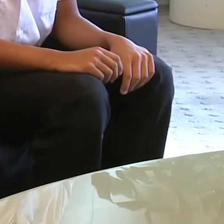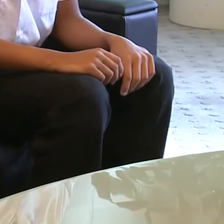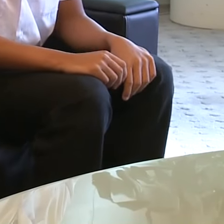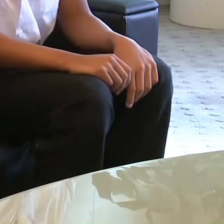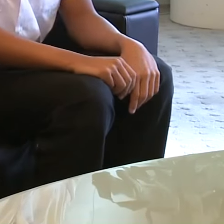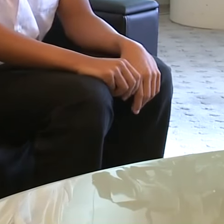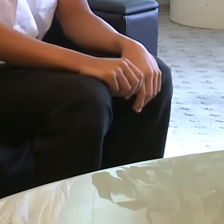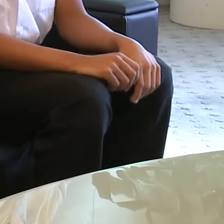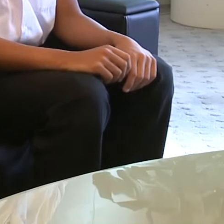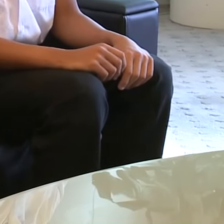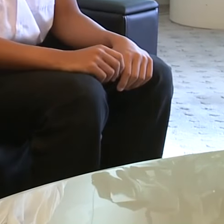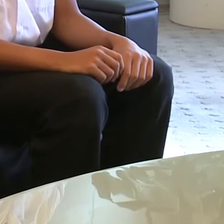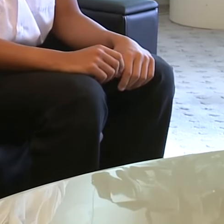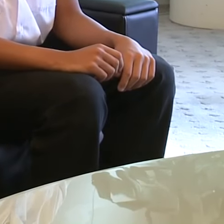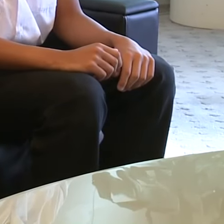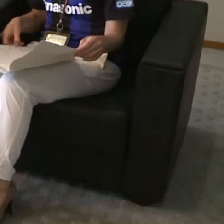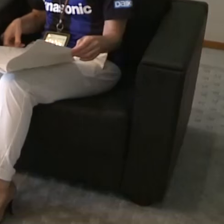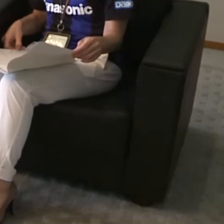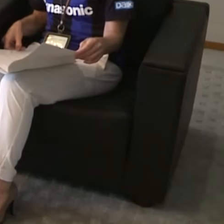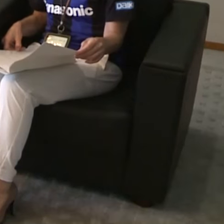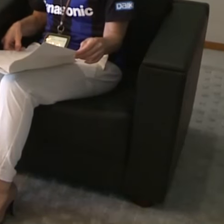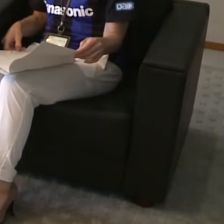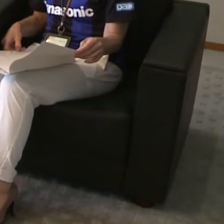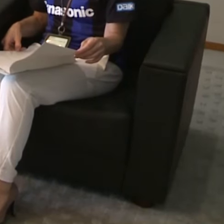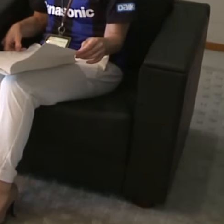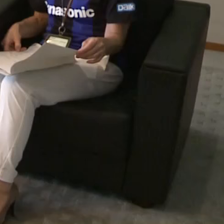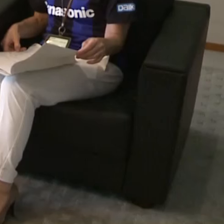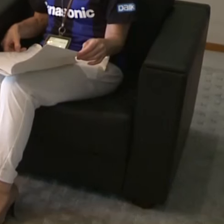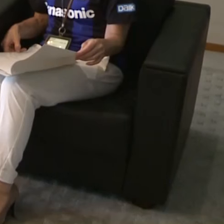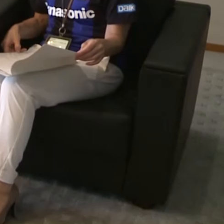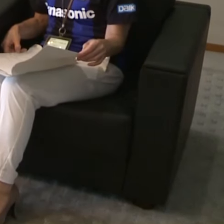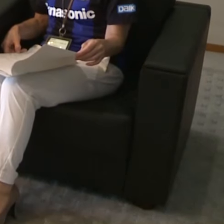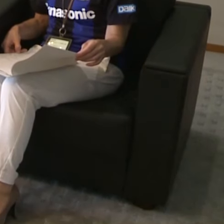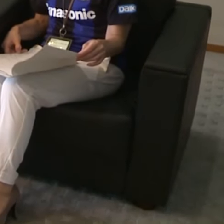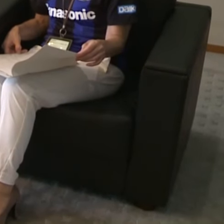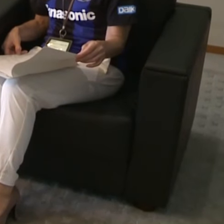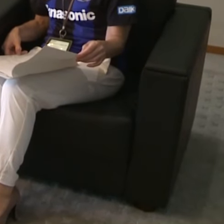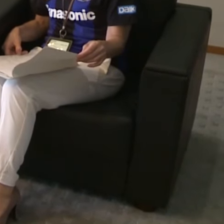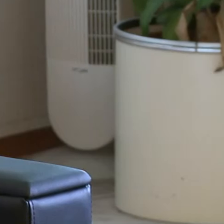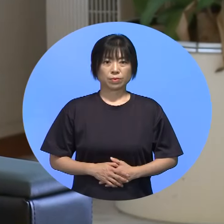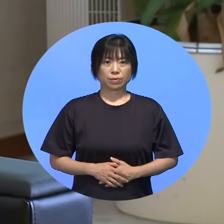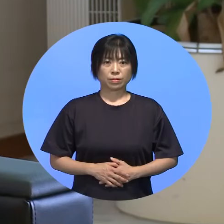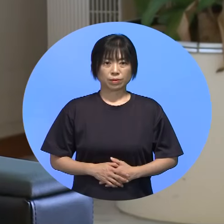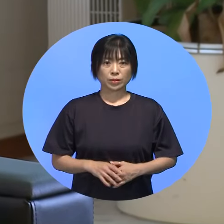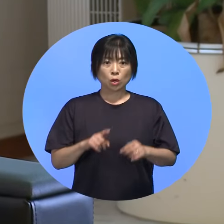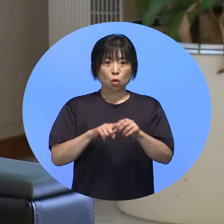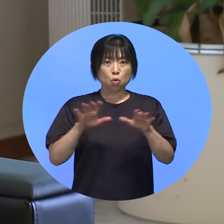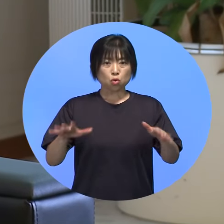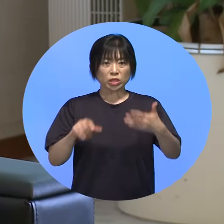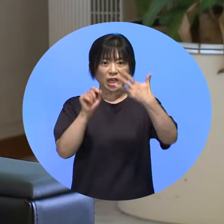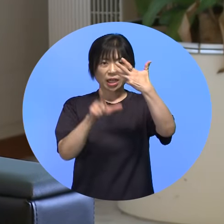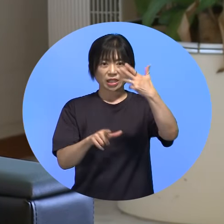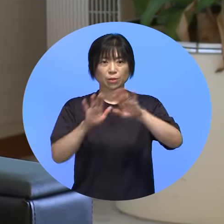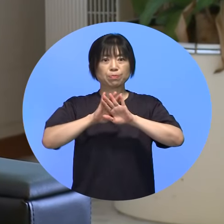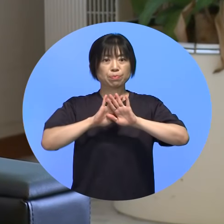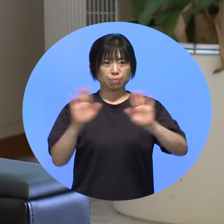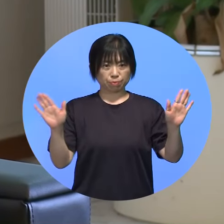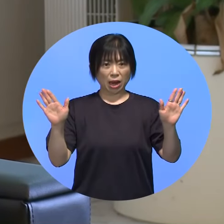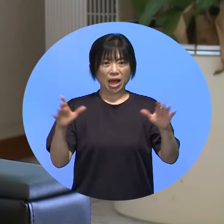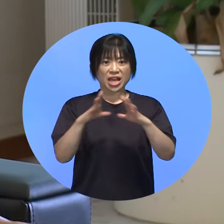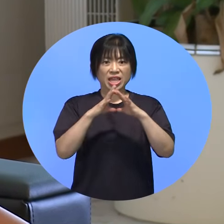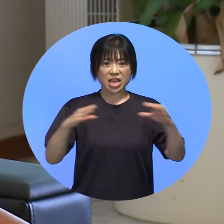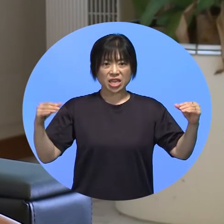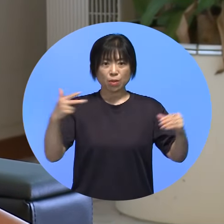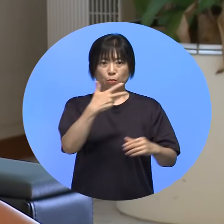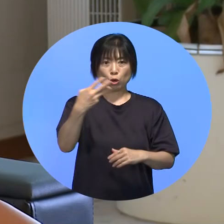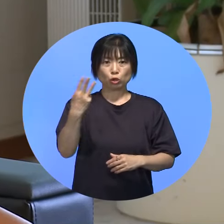視聴を表現訪問しましたあの場本大会でのご活躍内藤選手は今年